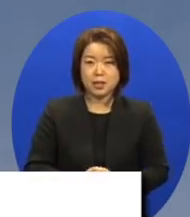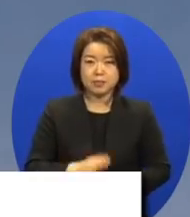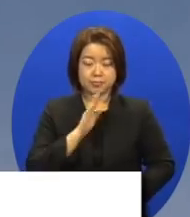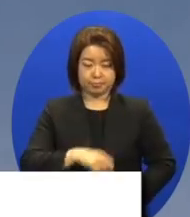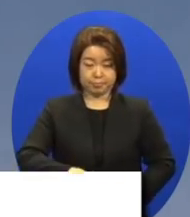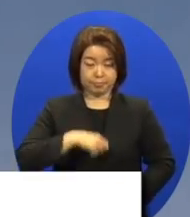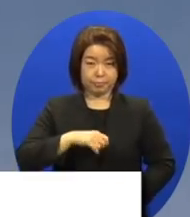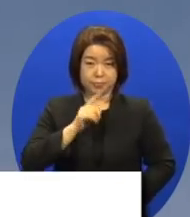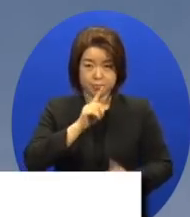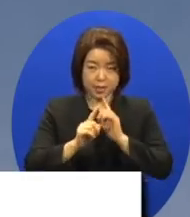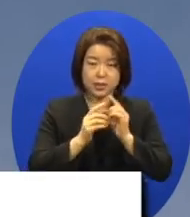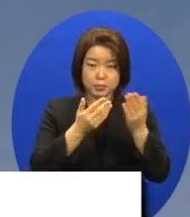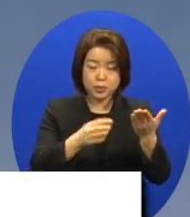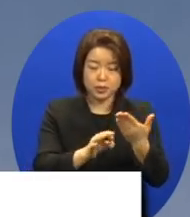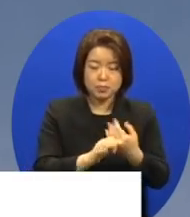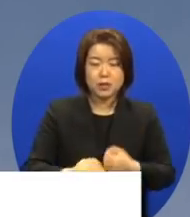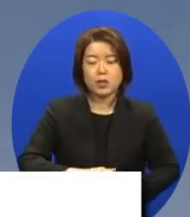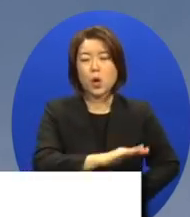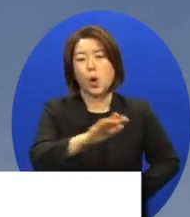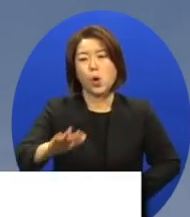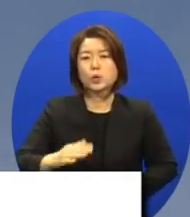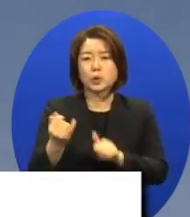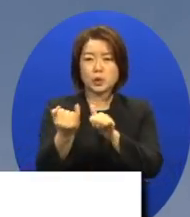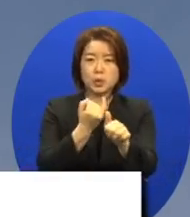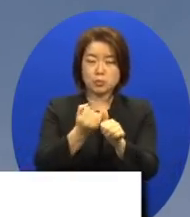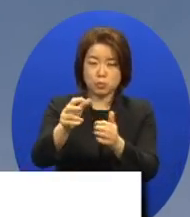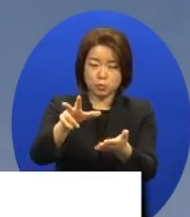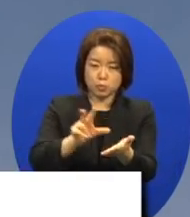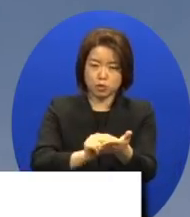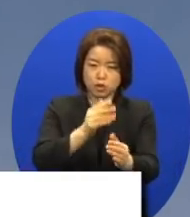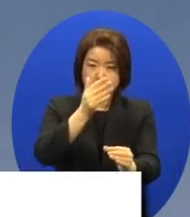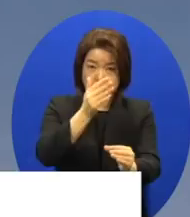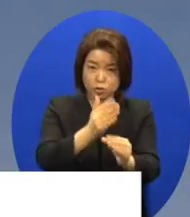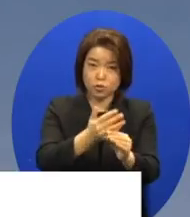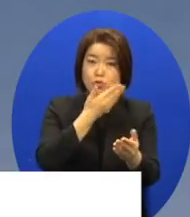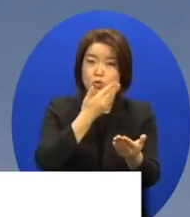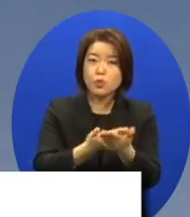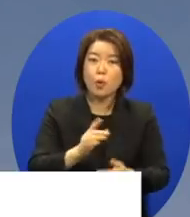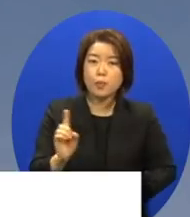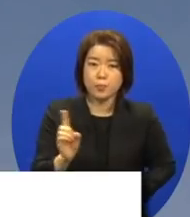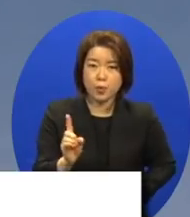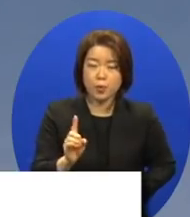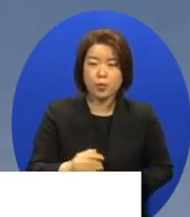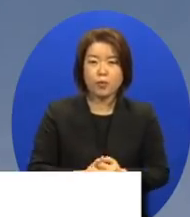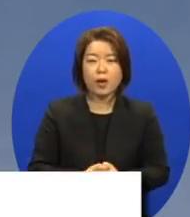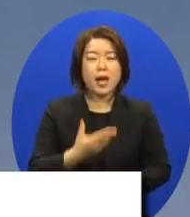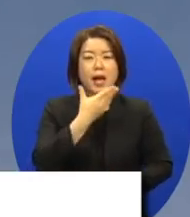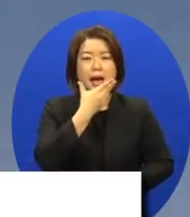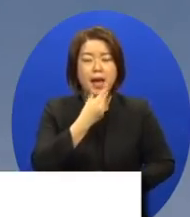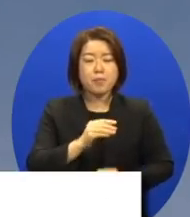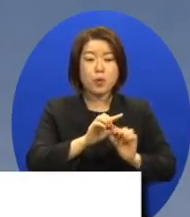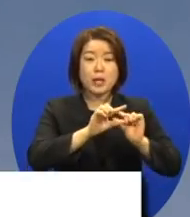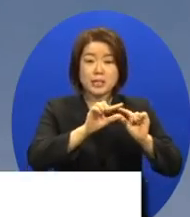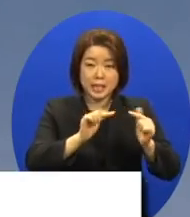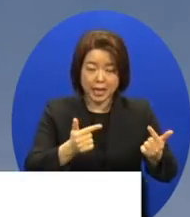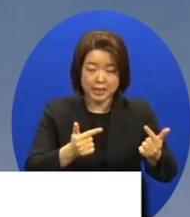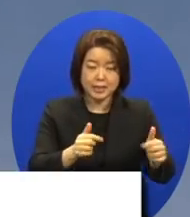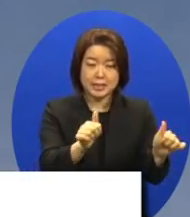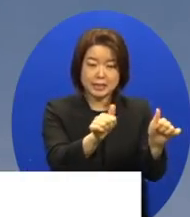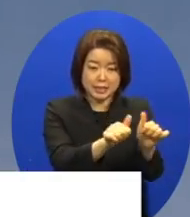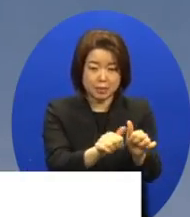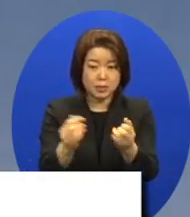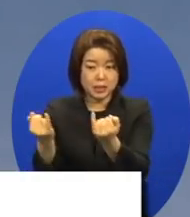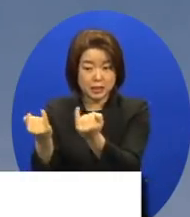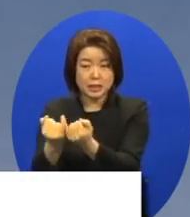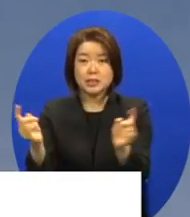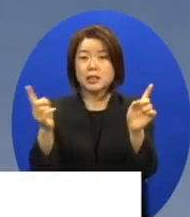말하자면 우리 부부 문제 핵심은 행복하지 않은 남자와 여자가 만나서